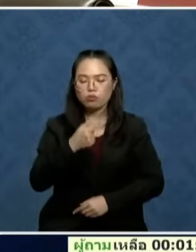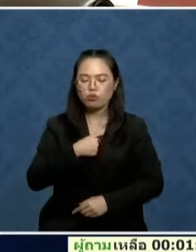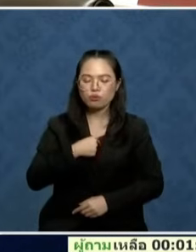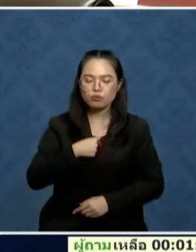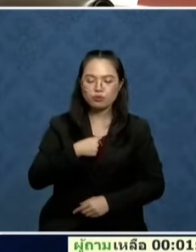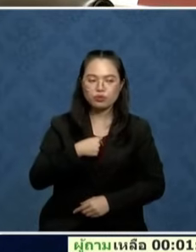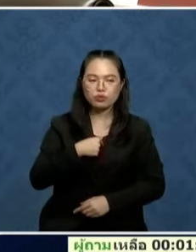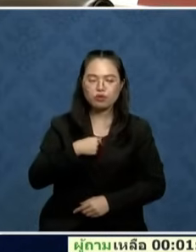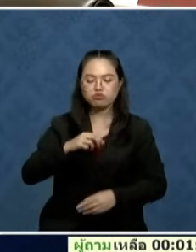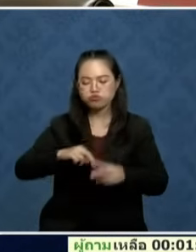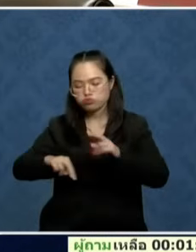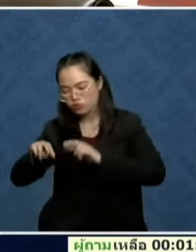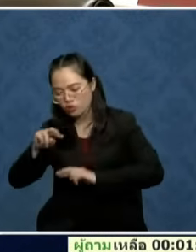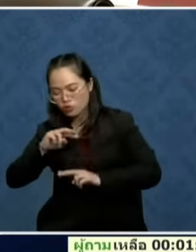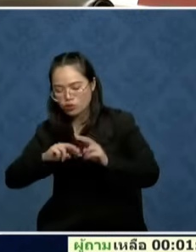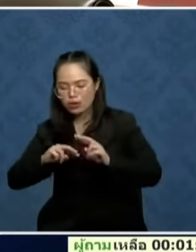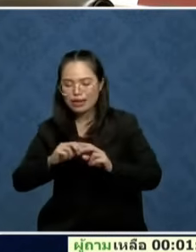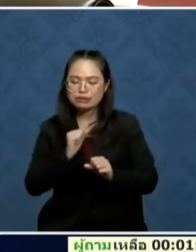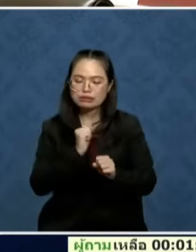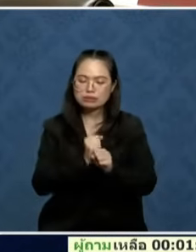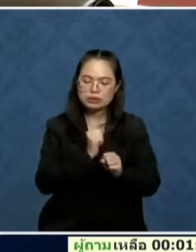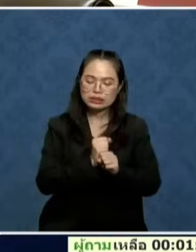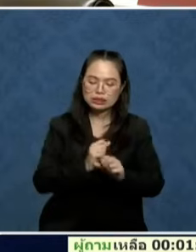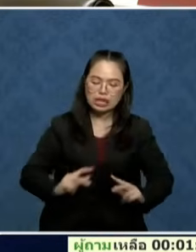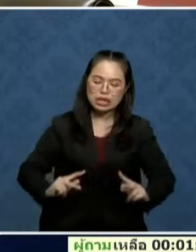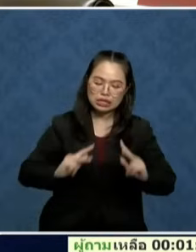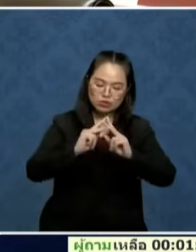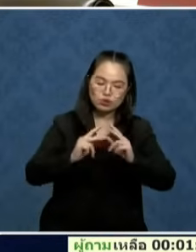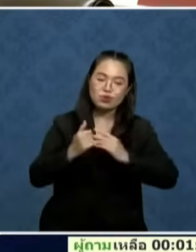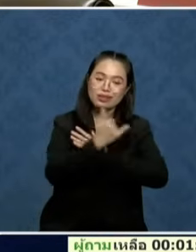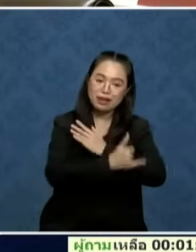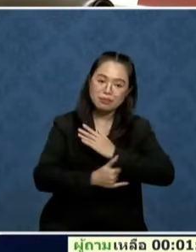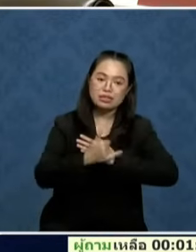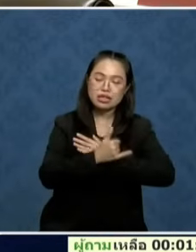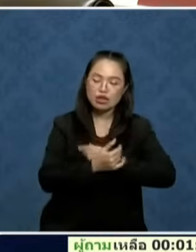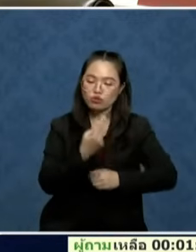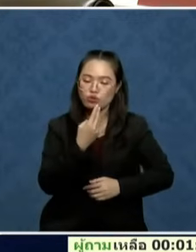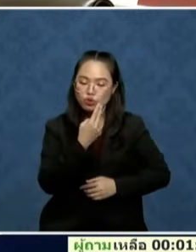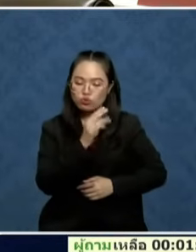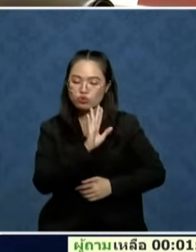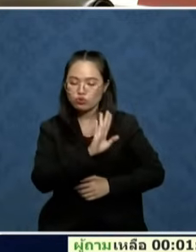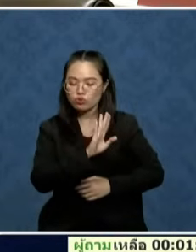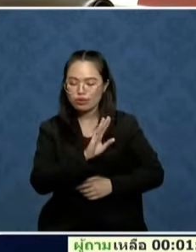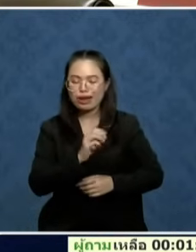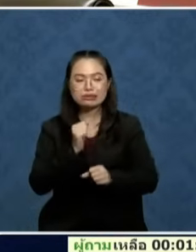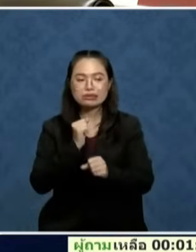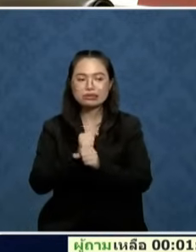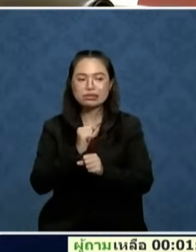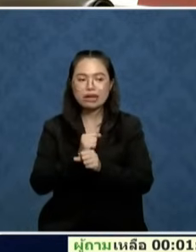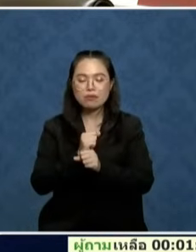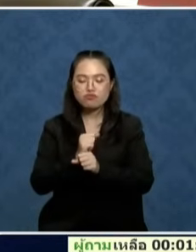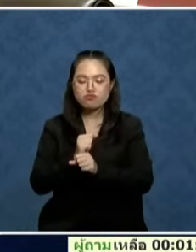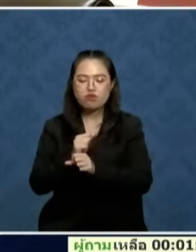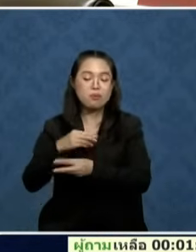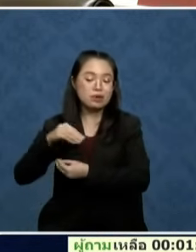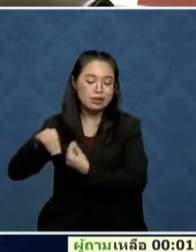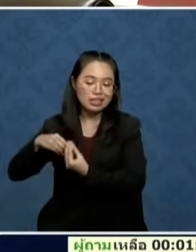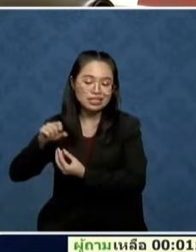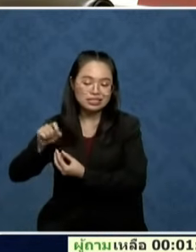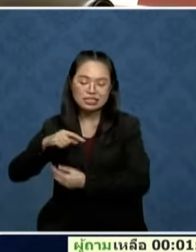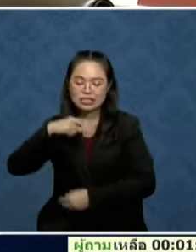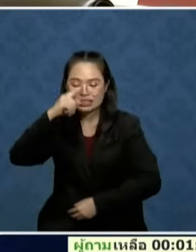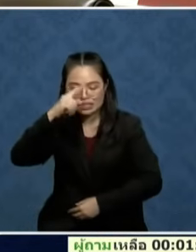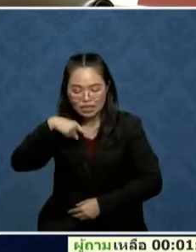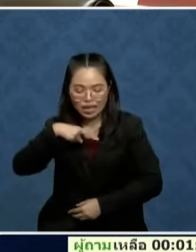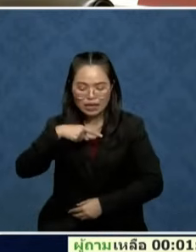างการต่างประเทศที่เกิดขึ้นกับผลประโยชน์ที่ผู้ประกอบการหรือนักธุรกิจของประเทศไทยและประชา